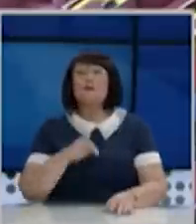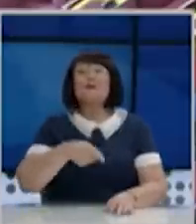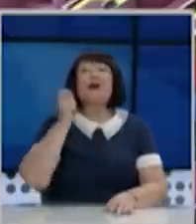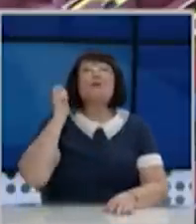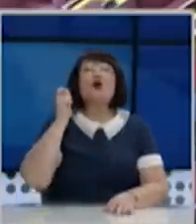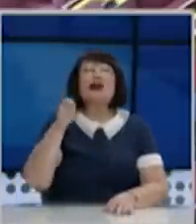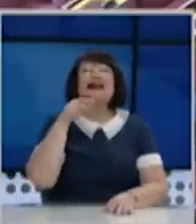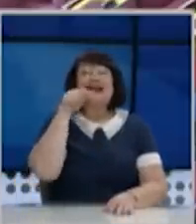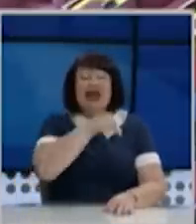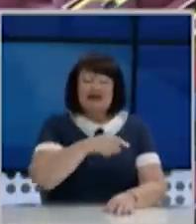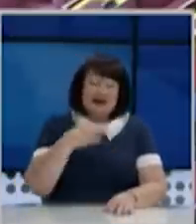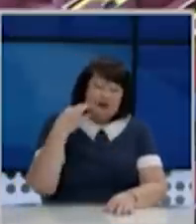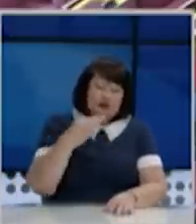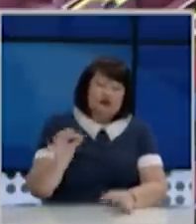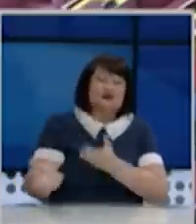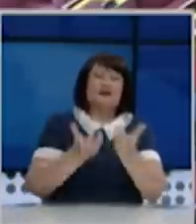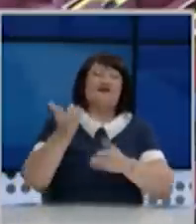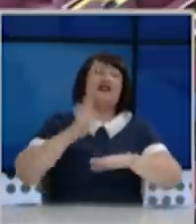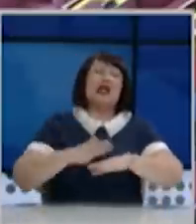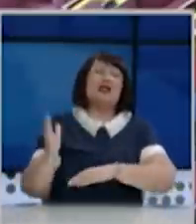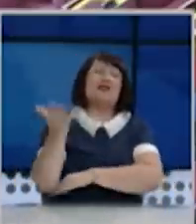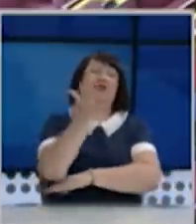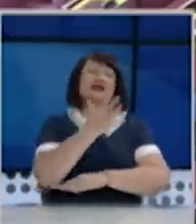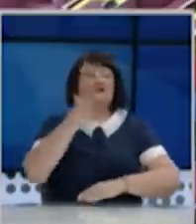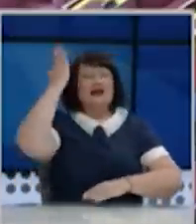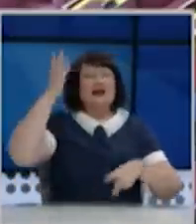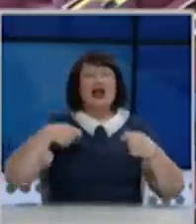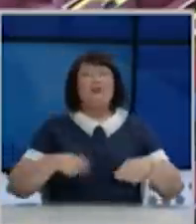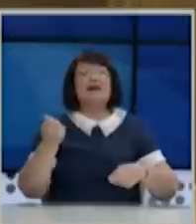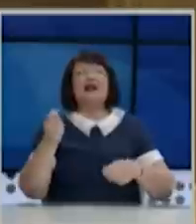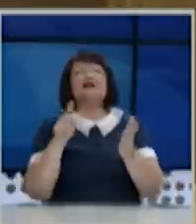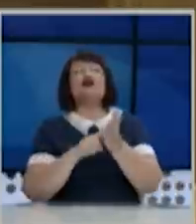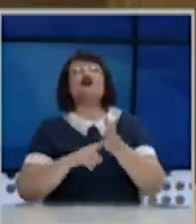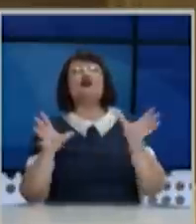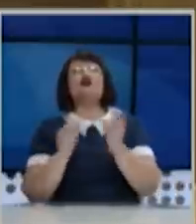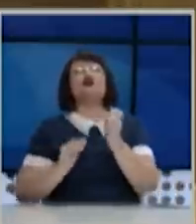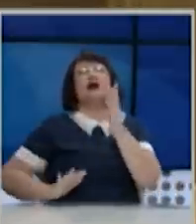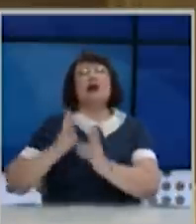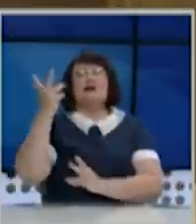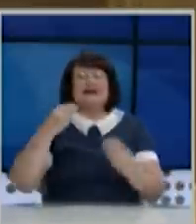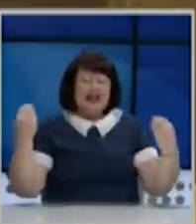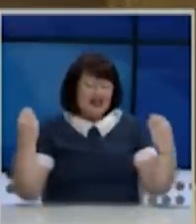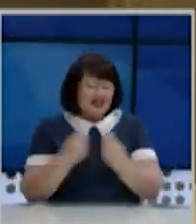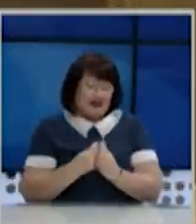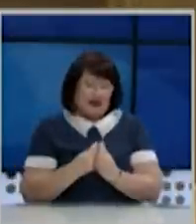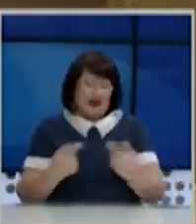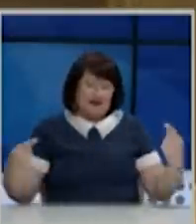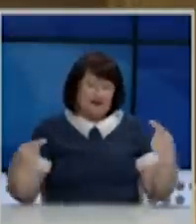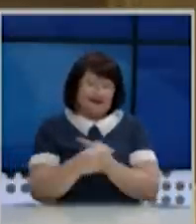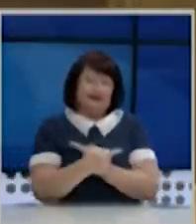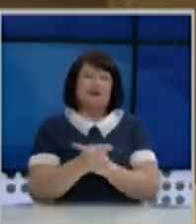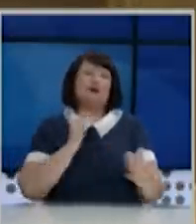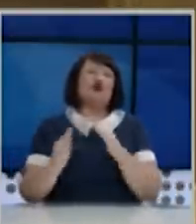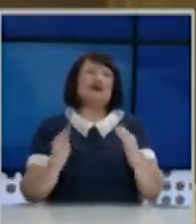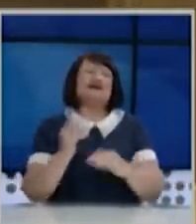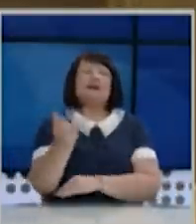πραγματικός εμπριστής των δασών, όπως και ο καπιταλιστικός δρόμος ανάπτυξης, που είναι ασυμβίβαστος με την προστασία